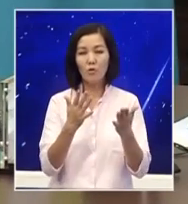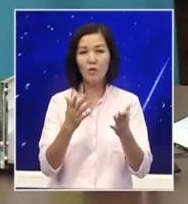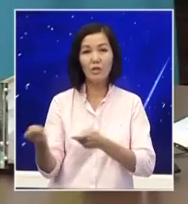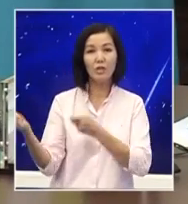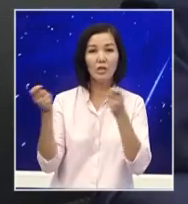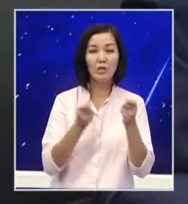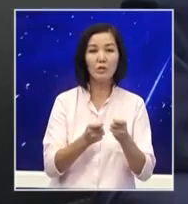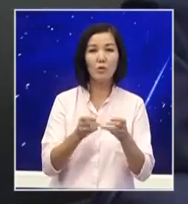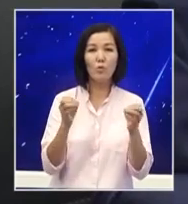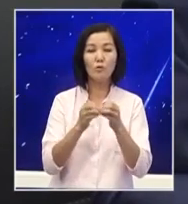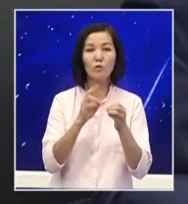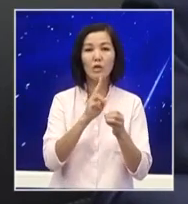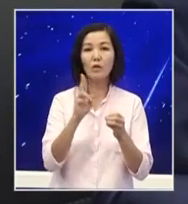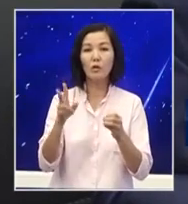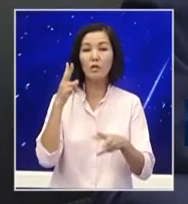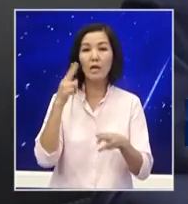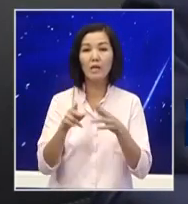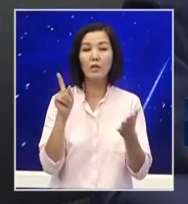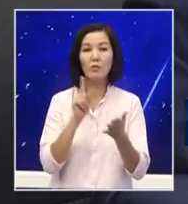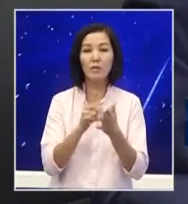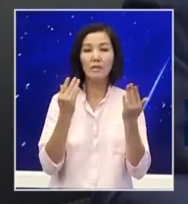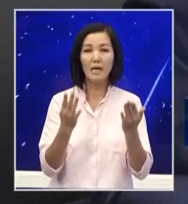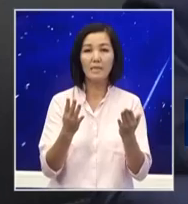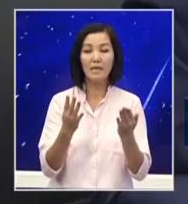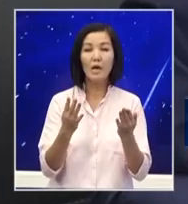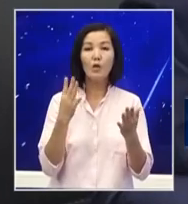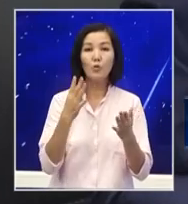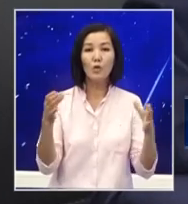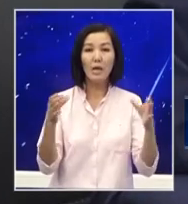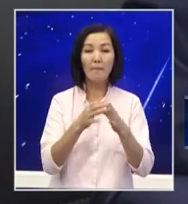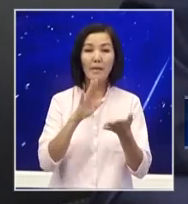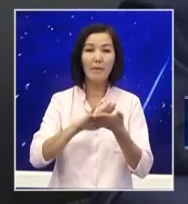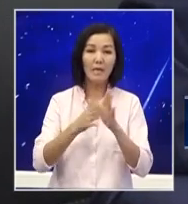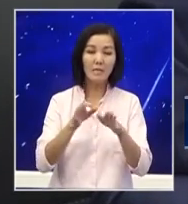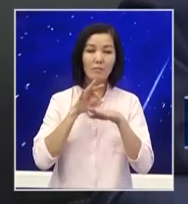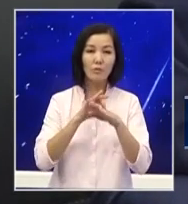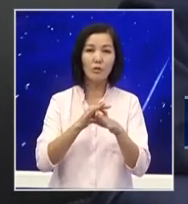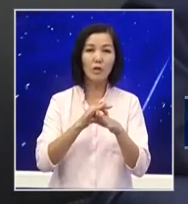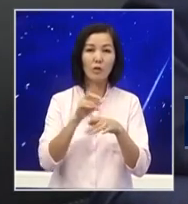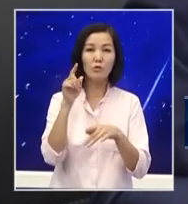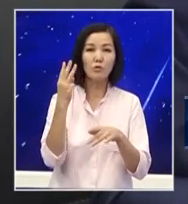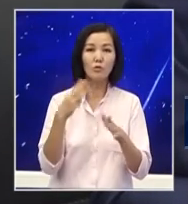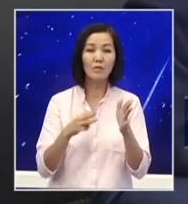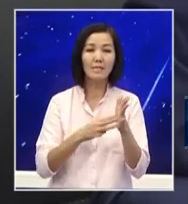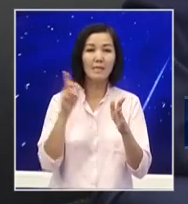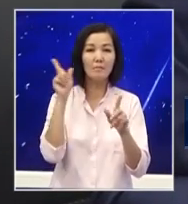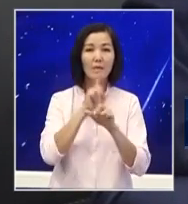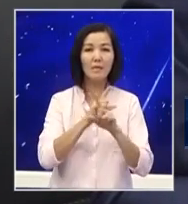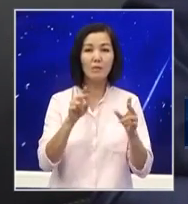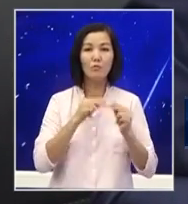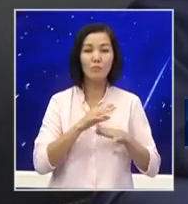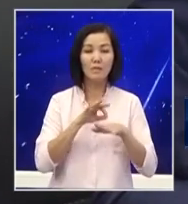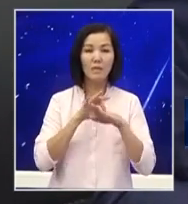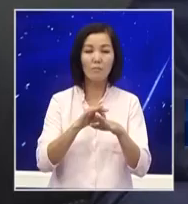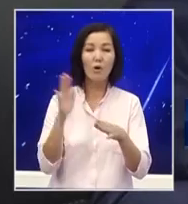толықтай 10-42-те аяқталуы тиіс. Қазір біз 4 компаниямен келісім жасадық. Ал штаттық режимде 138 мектеп жұмыс істейтін болады.